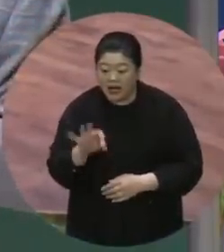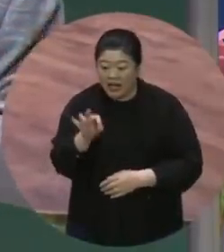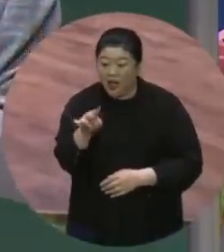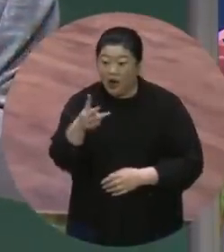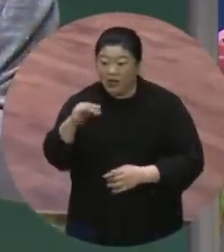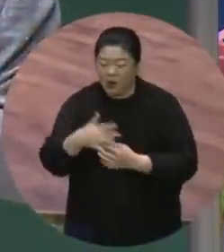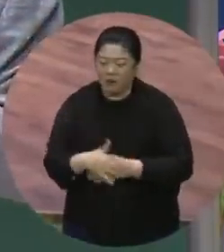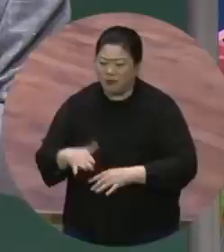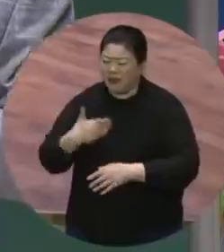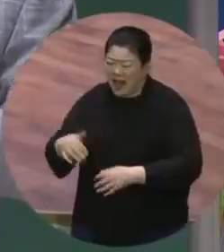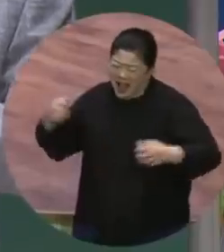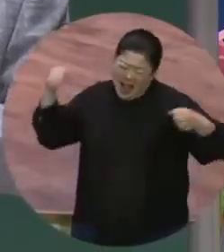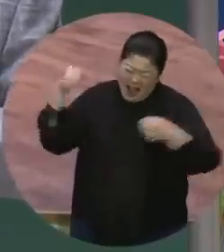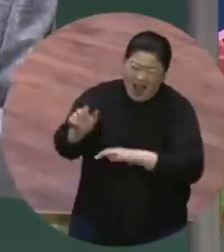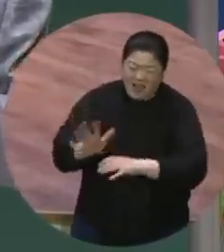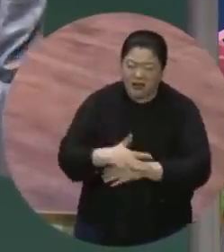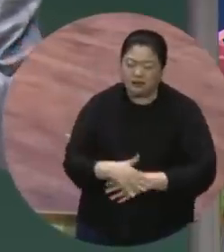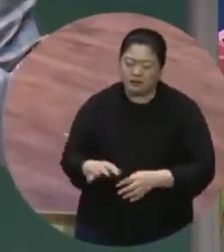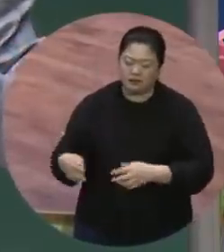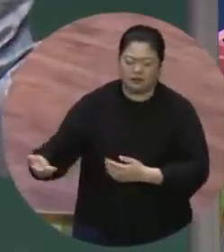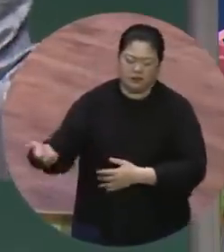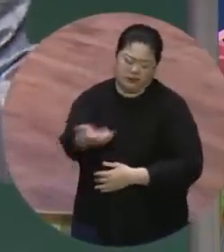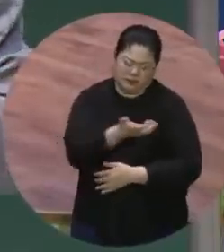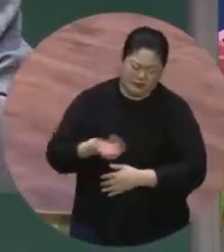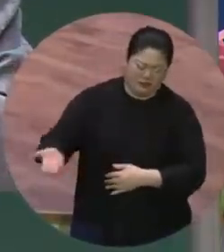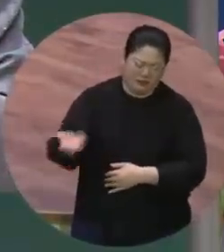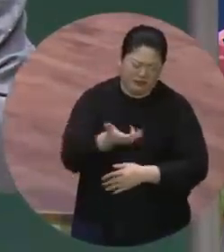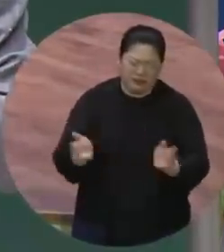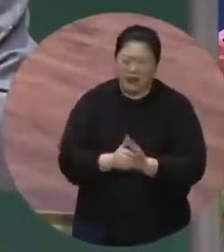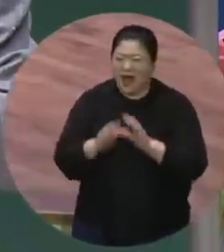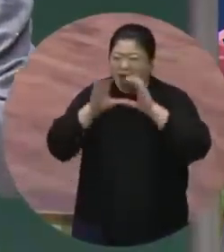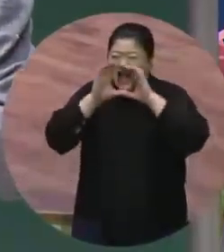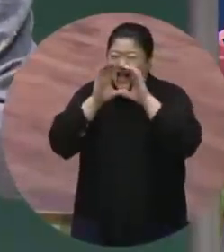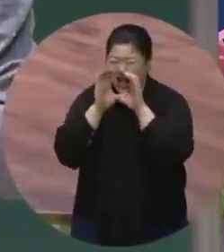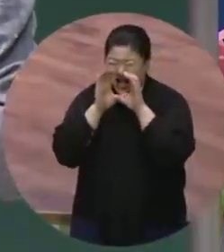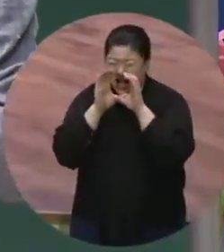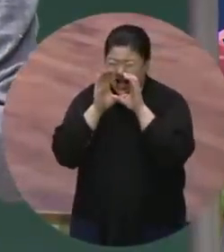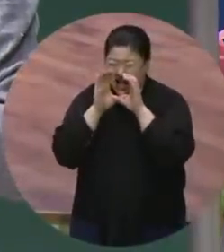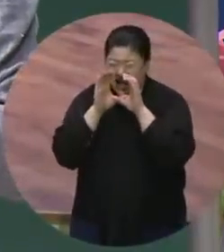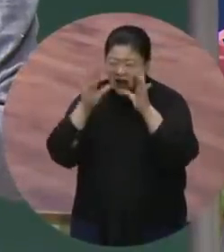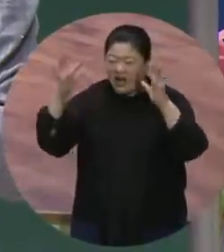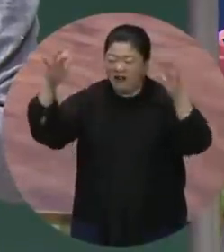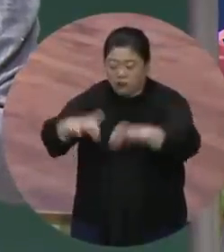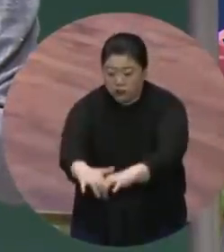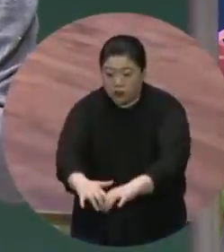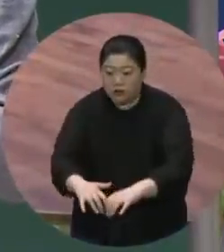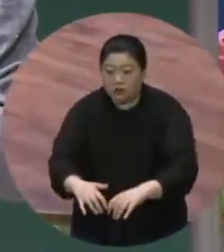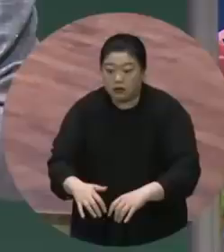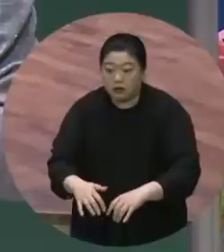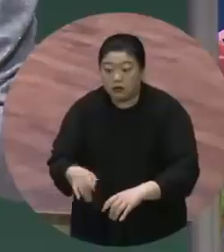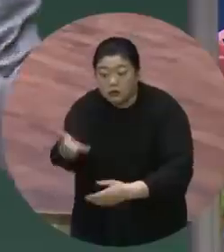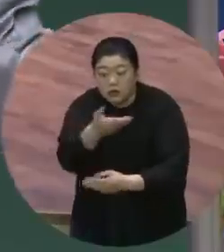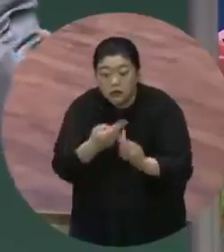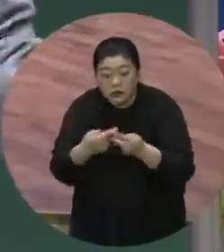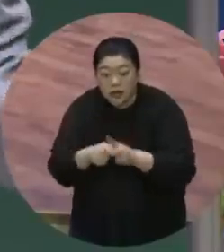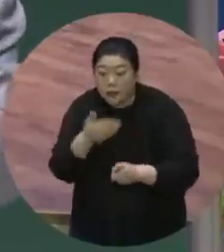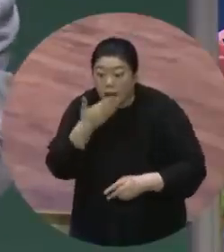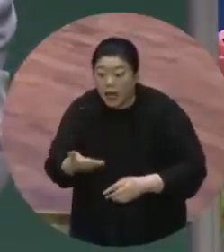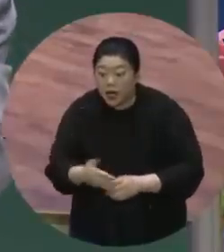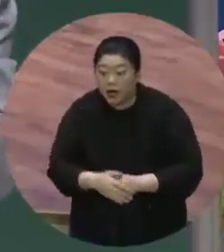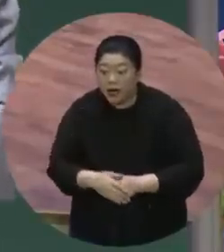여리고성 손가락은 안 되는데 막 그 경과 여리고성이 확 무너져서도 밖으로 무너져. 이스라엘 백성 돌고 있기 때문에 다치잖아.